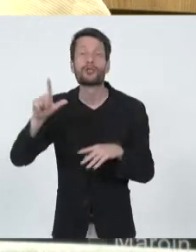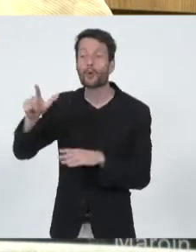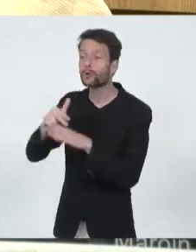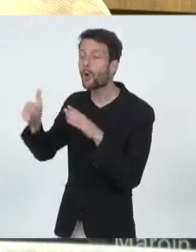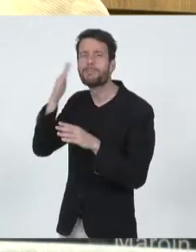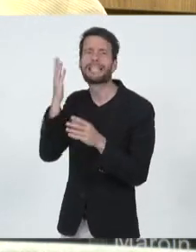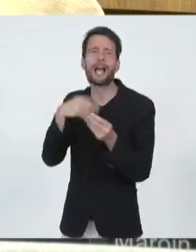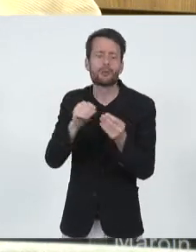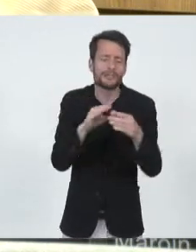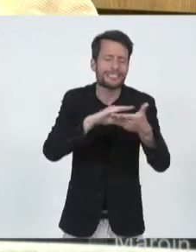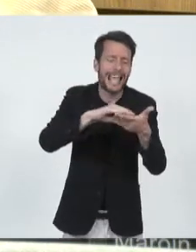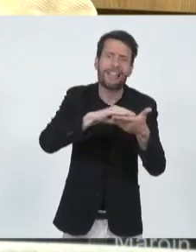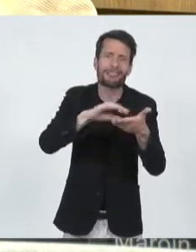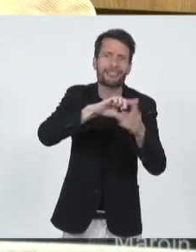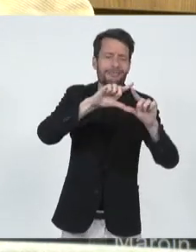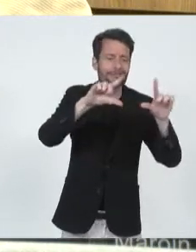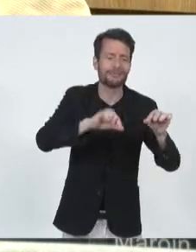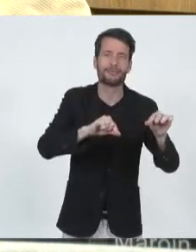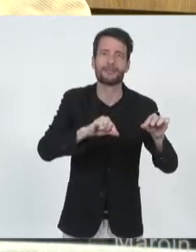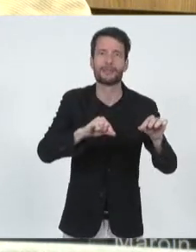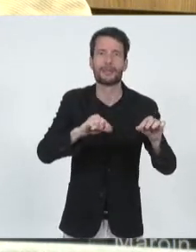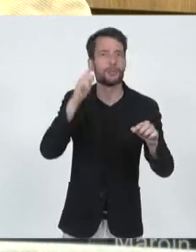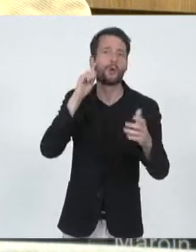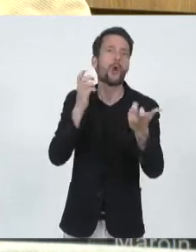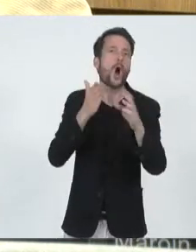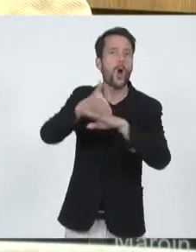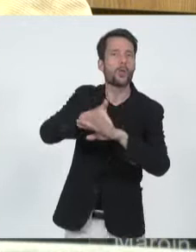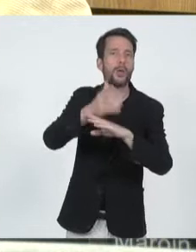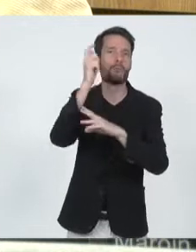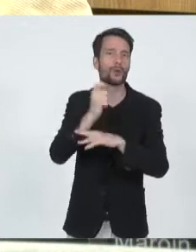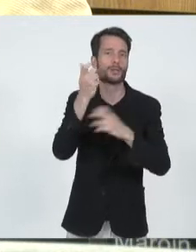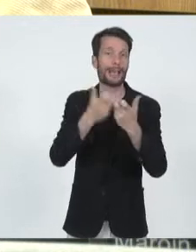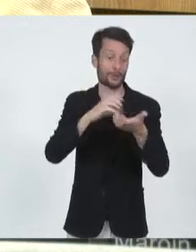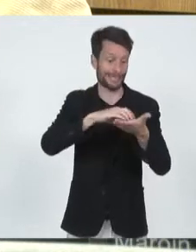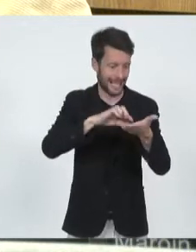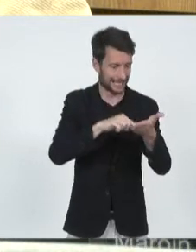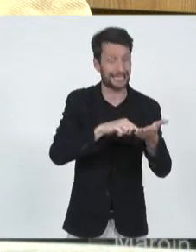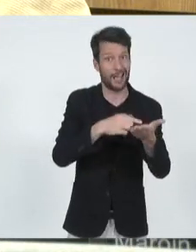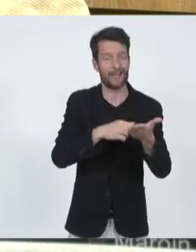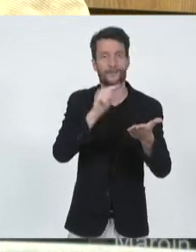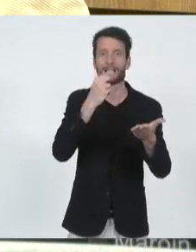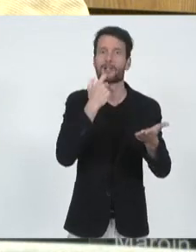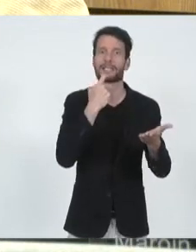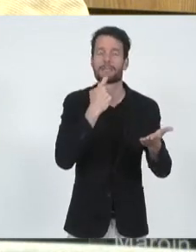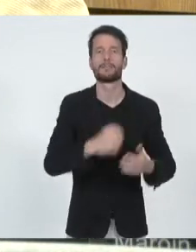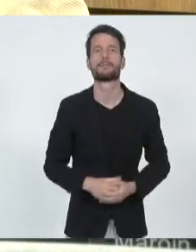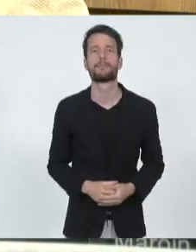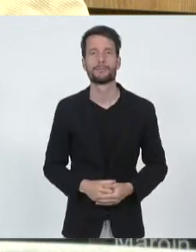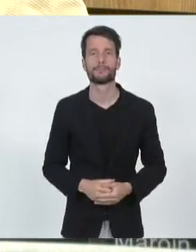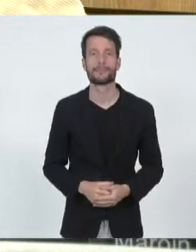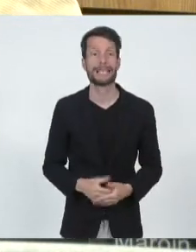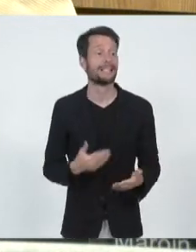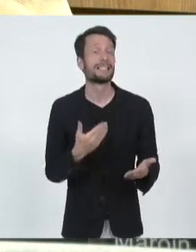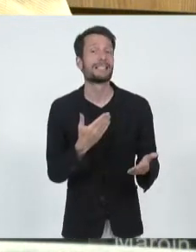support, par exemple dans le cas d'un achat de titres à la montée dans un bus. S'il existe des tarifs différenciés selon les revenus, le recours à ceux-ci